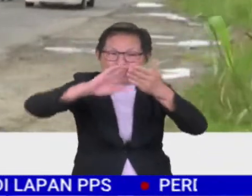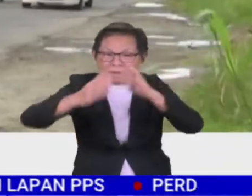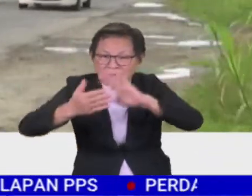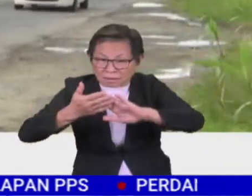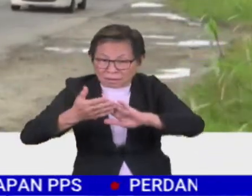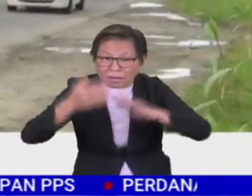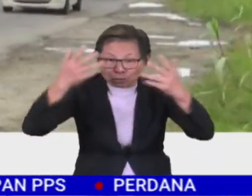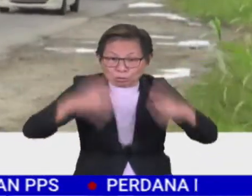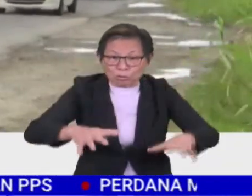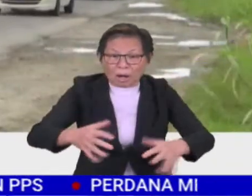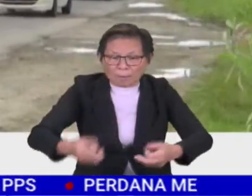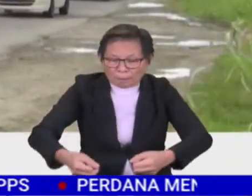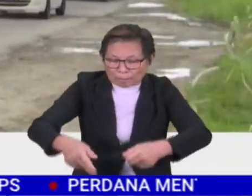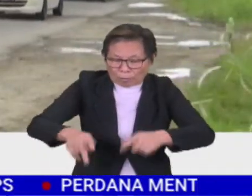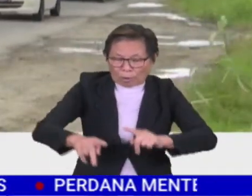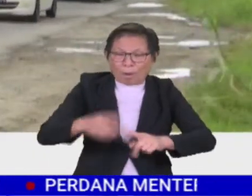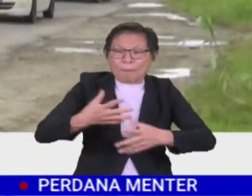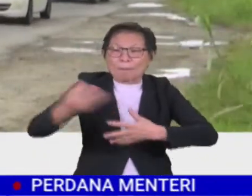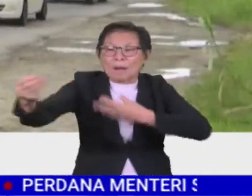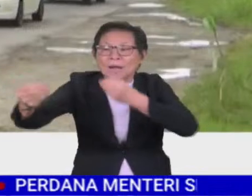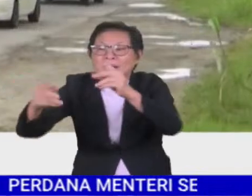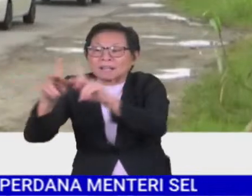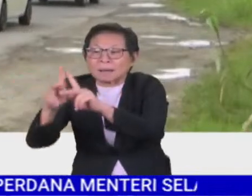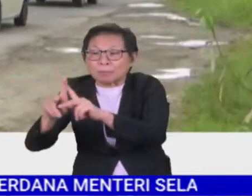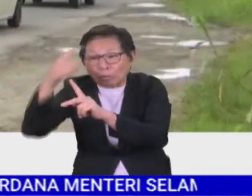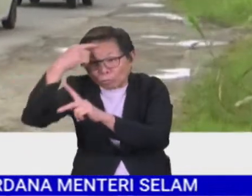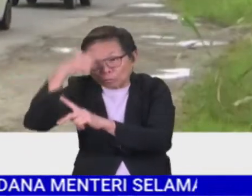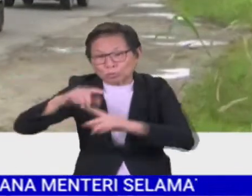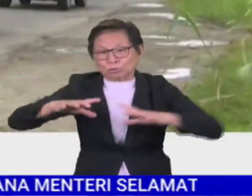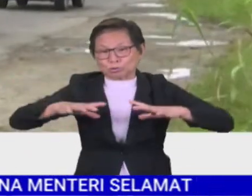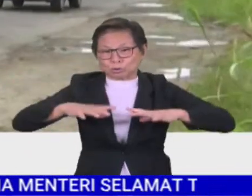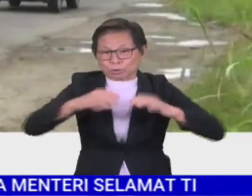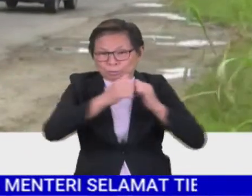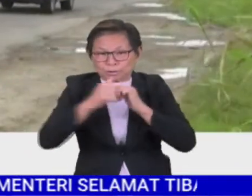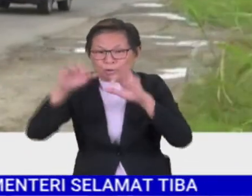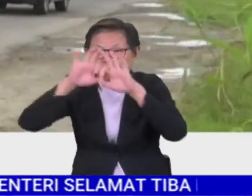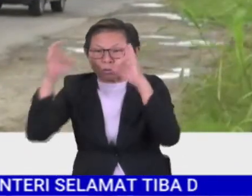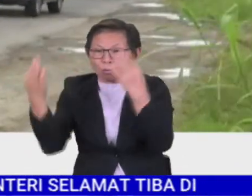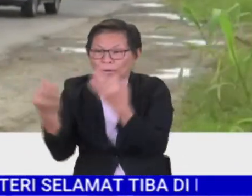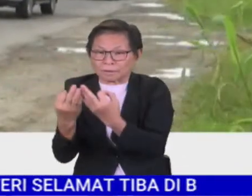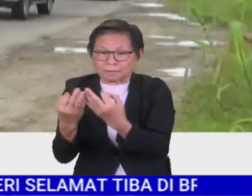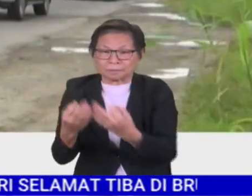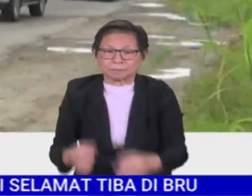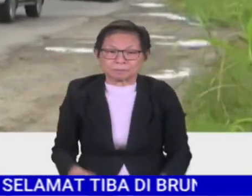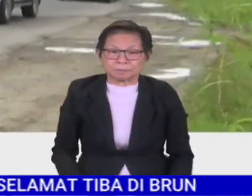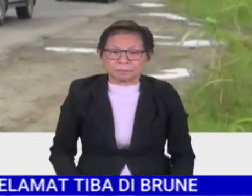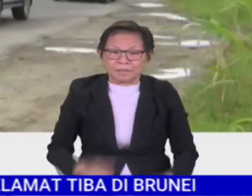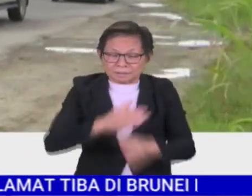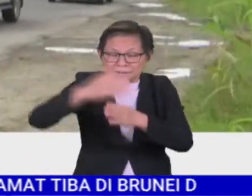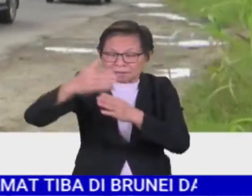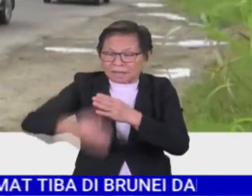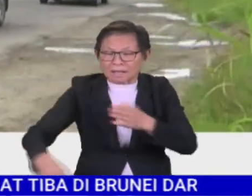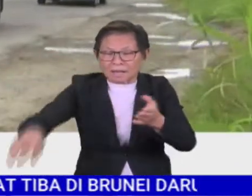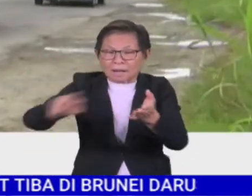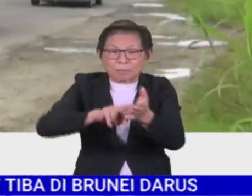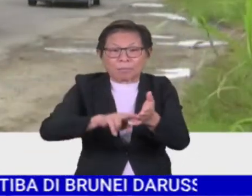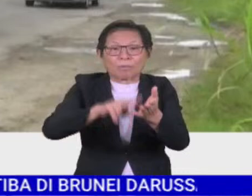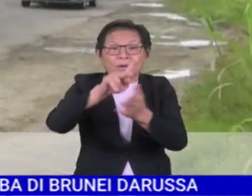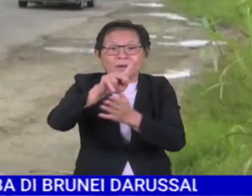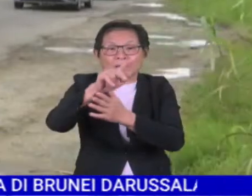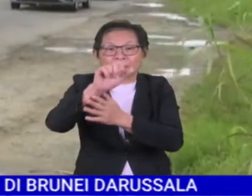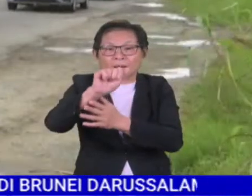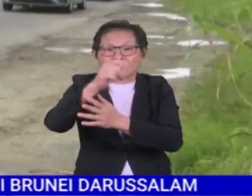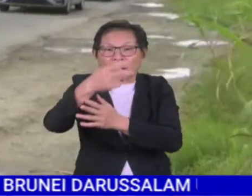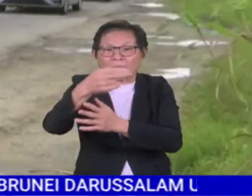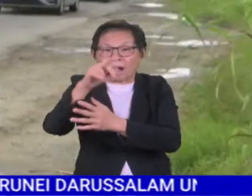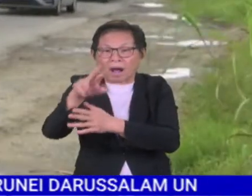telah mengambil peluang untuk balik ke kampung bercuci bersama dengan keluarga sekian laporan Abdul Kahar